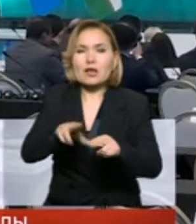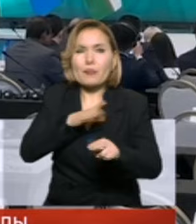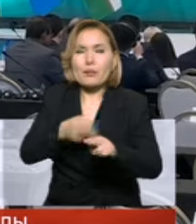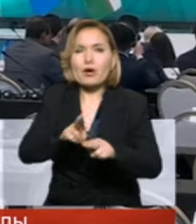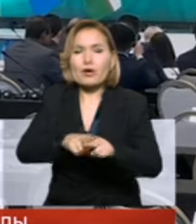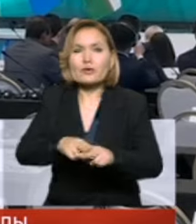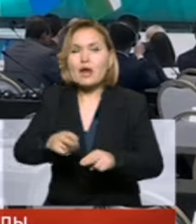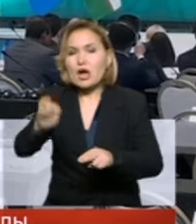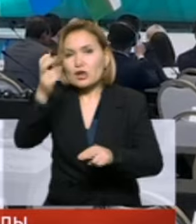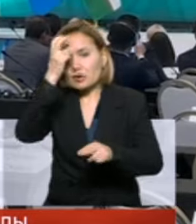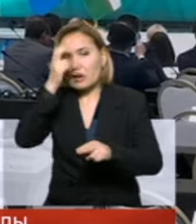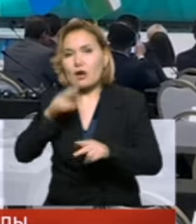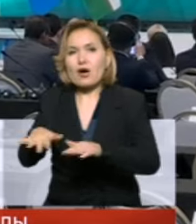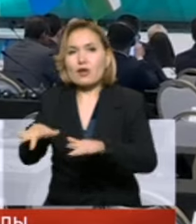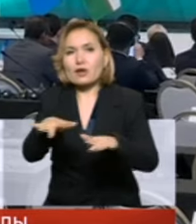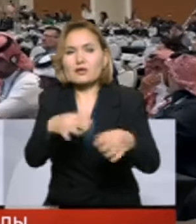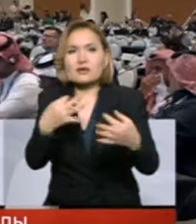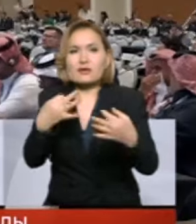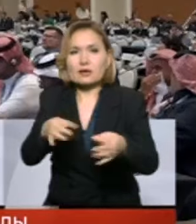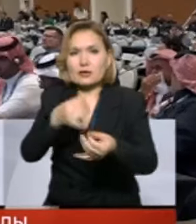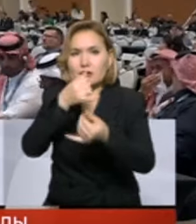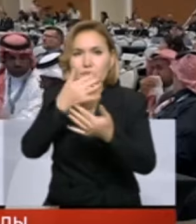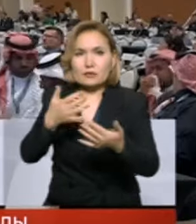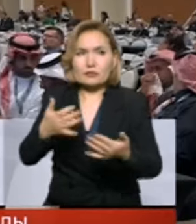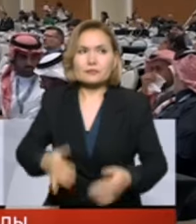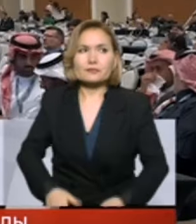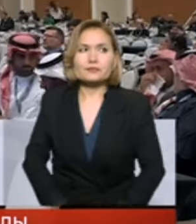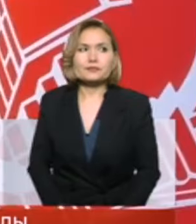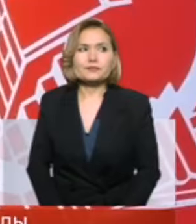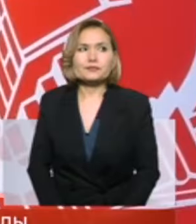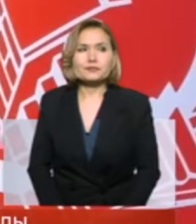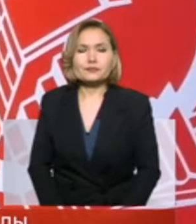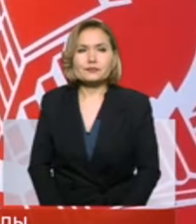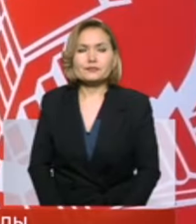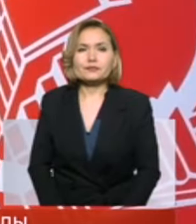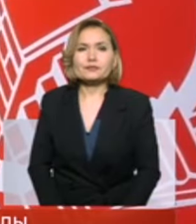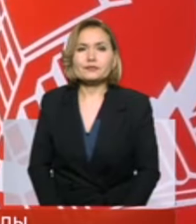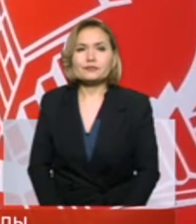жапан далаға қарай көбірек ойысып жатыр. Базаркүл Отыншиева, Өзбекстан.